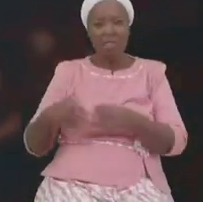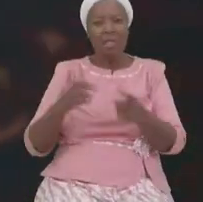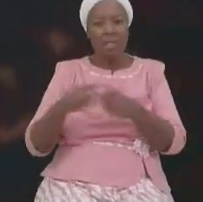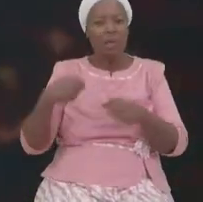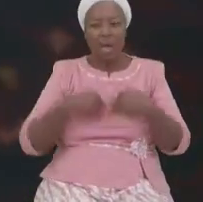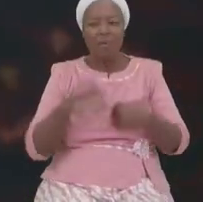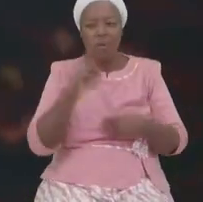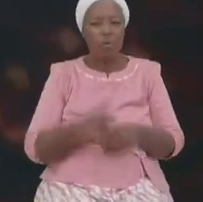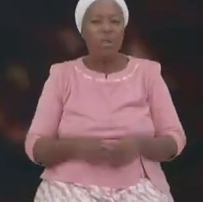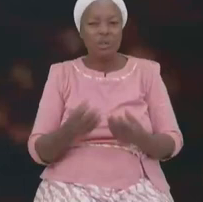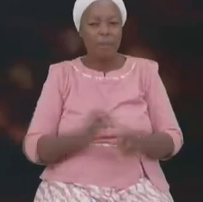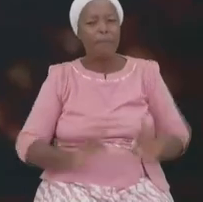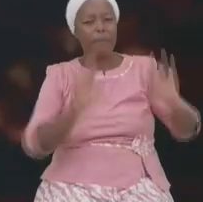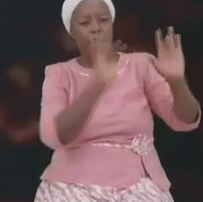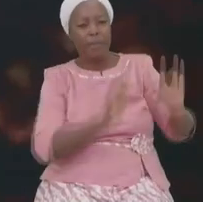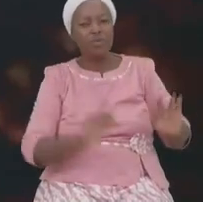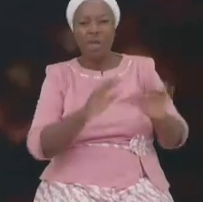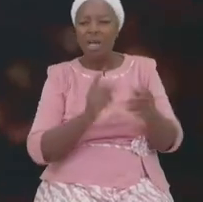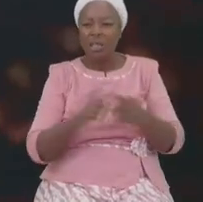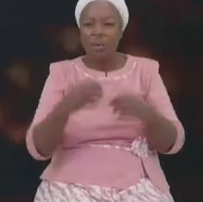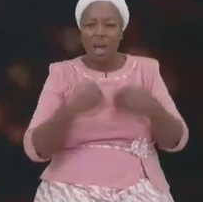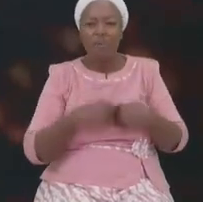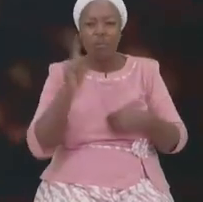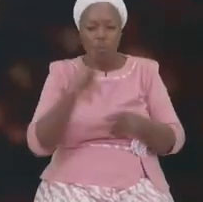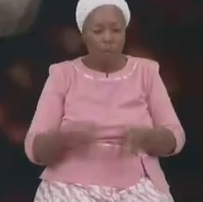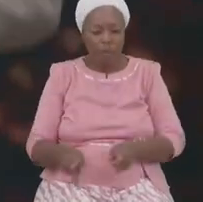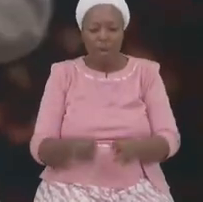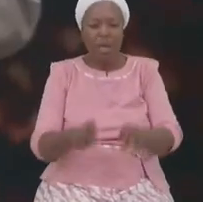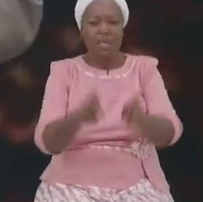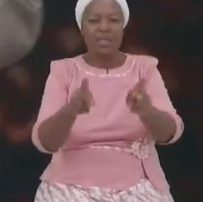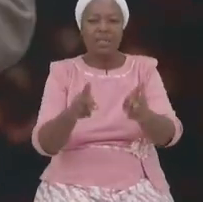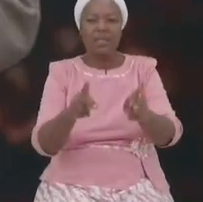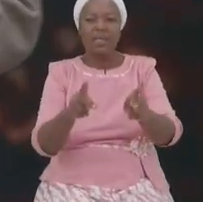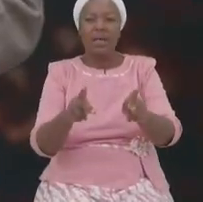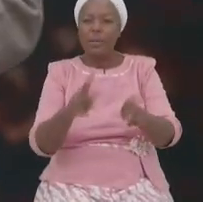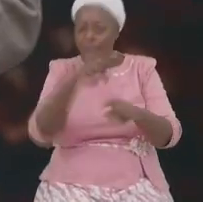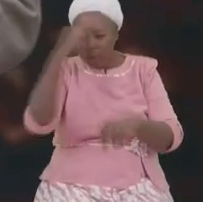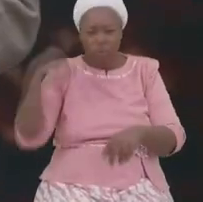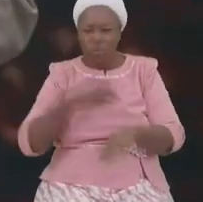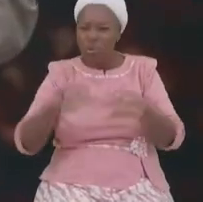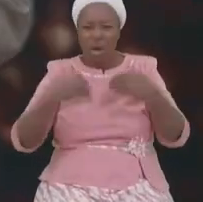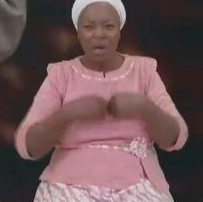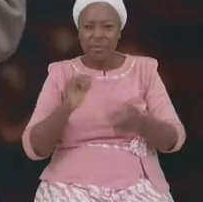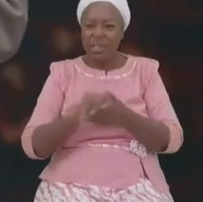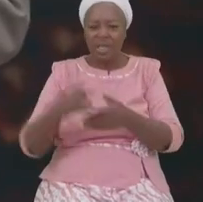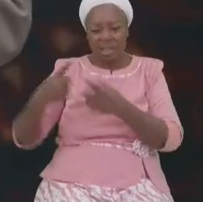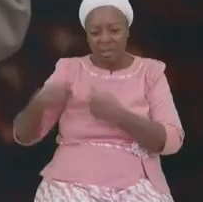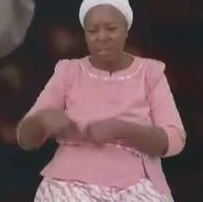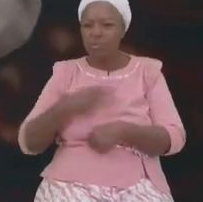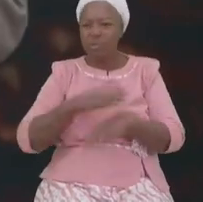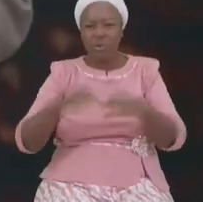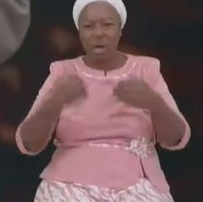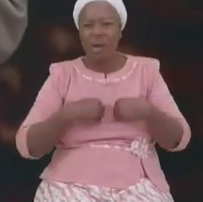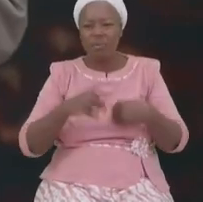Nous aurons un même sentier, une même voix, une même vision. Nous aurons une même